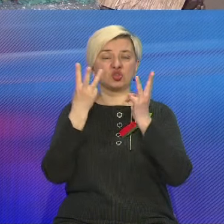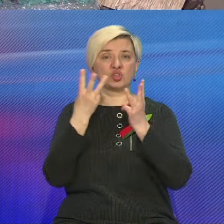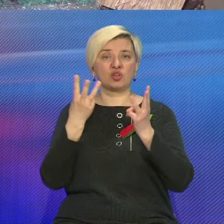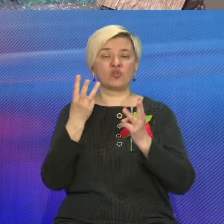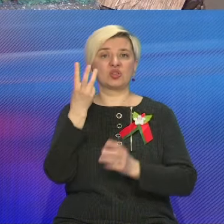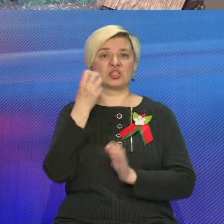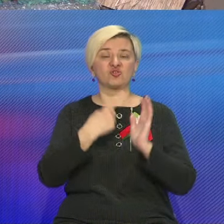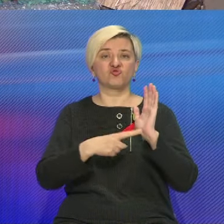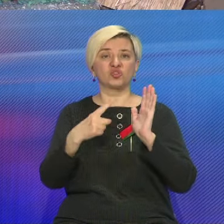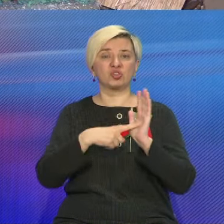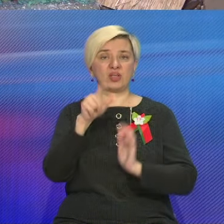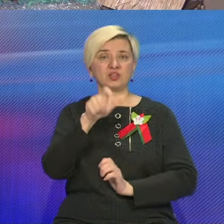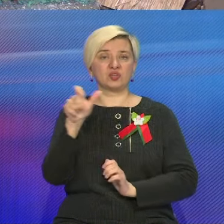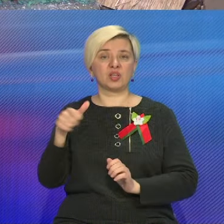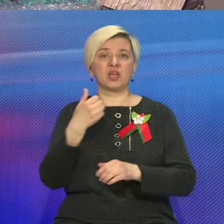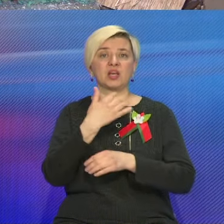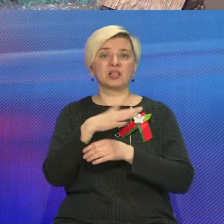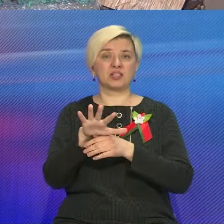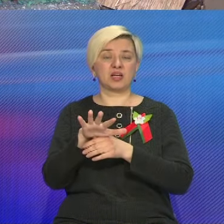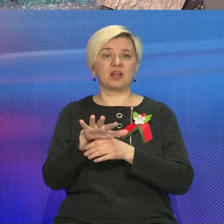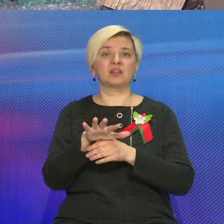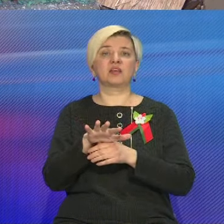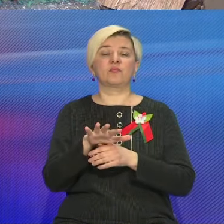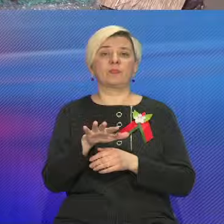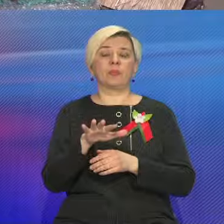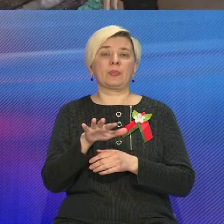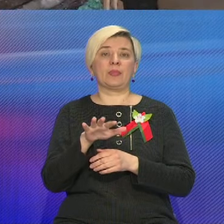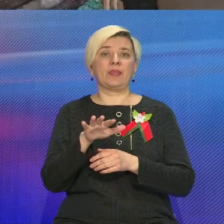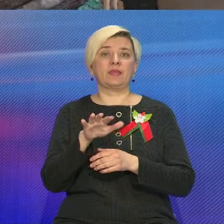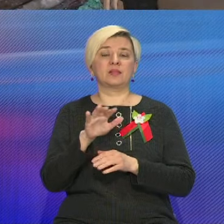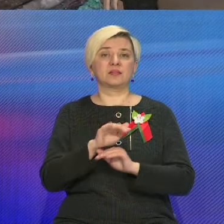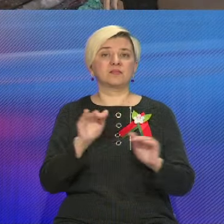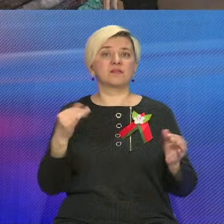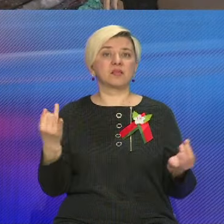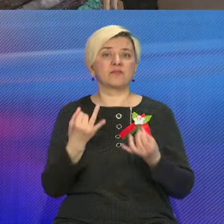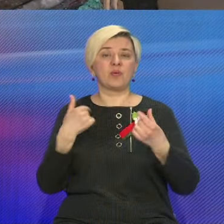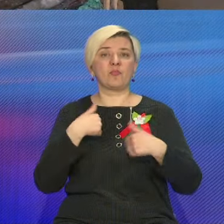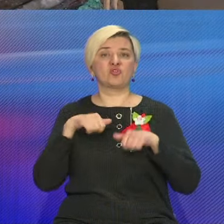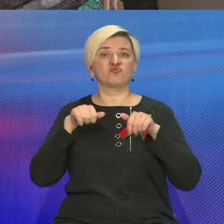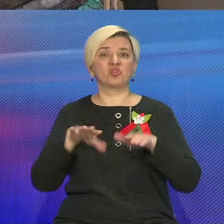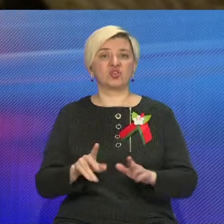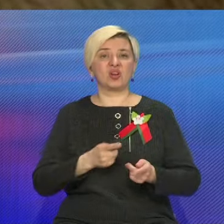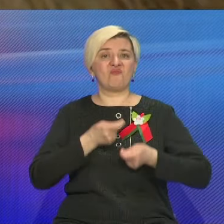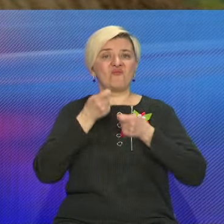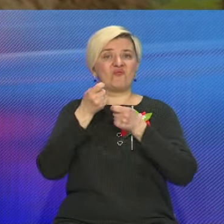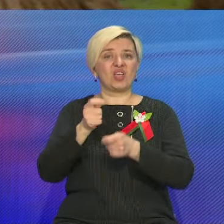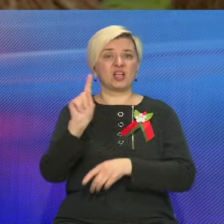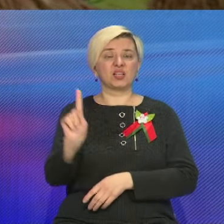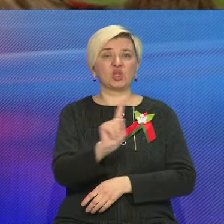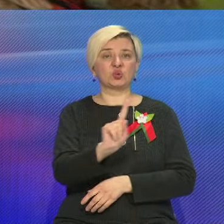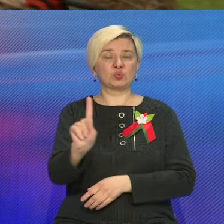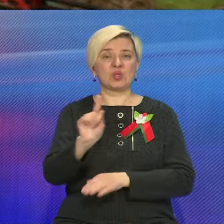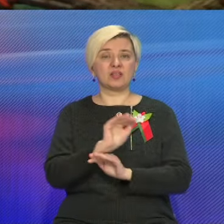ее расстреляли. Дети живо заинтересовались, и мы решили выехать экскурсии. Дети, я вам скажу,